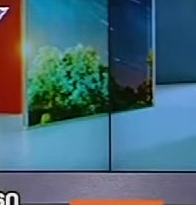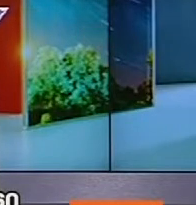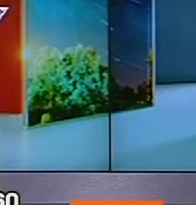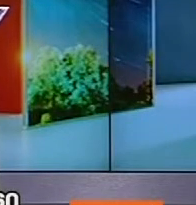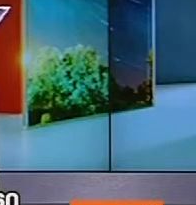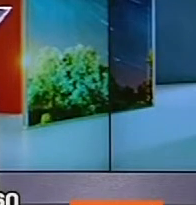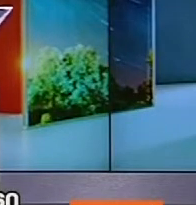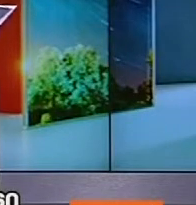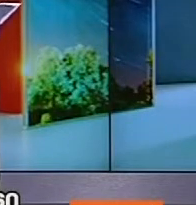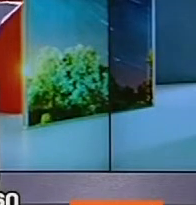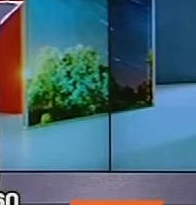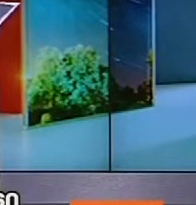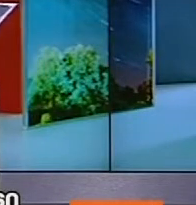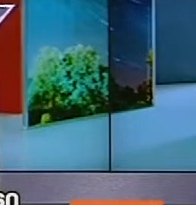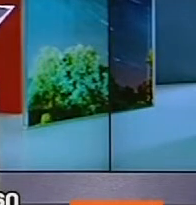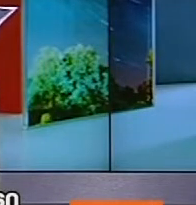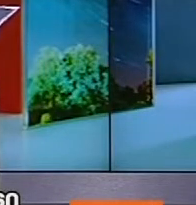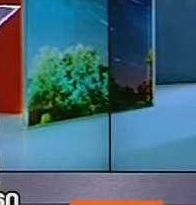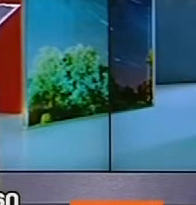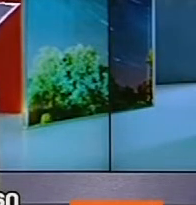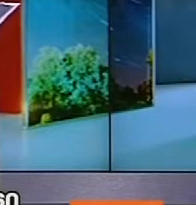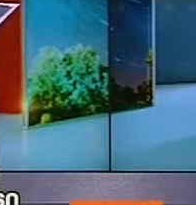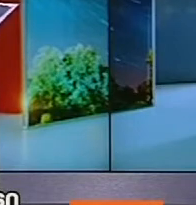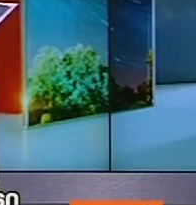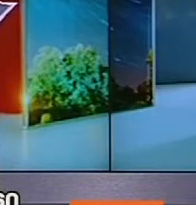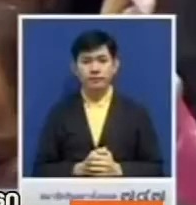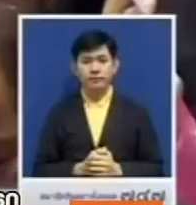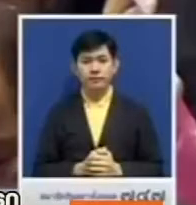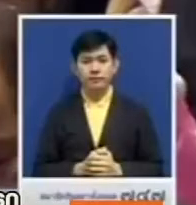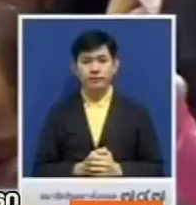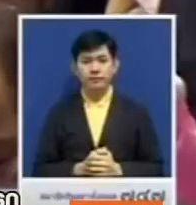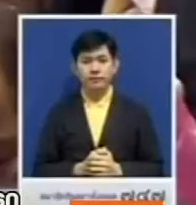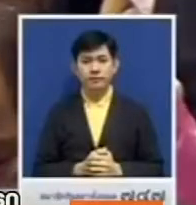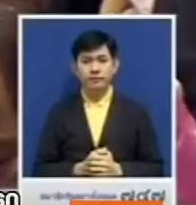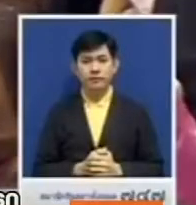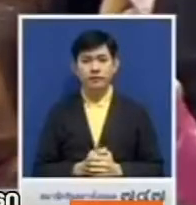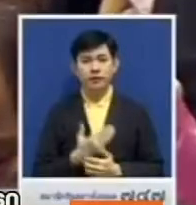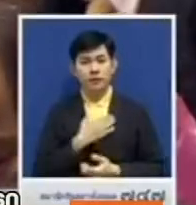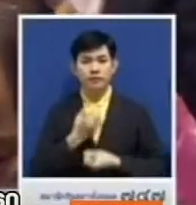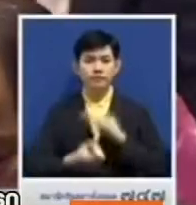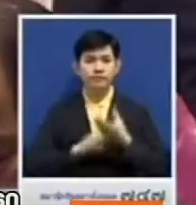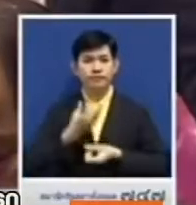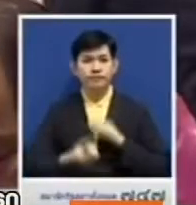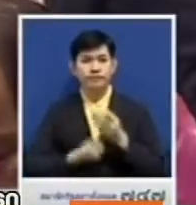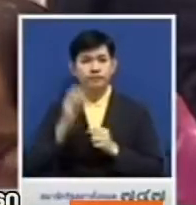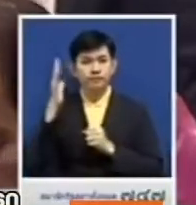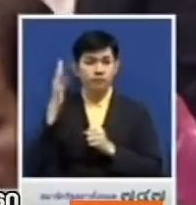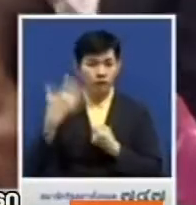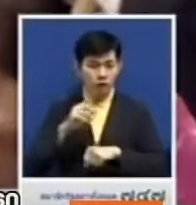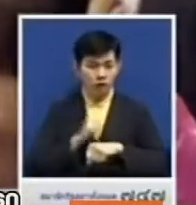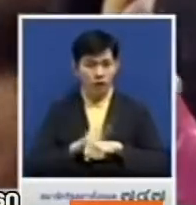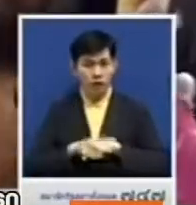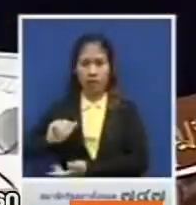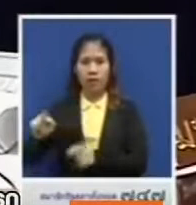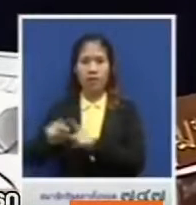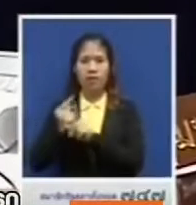องเป็นยังไงบ้างคะการแบ่งการทำหน้าที่ทั้งสองฝ่ายวันนี ้คือถ้าดูโดยรวมนะครับคุณปัญญนุชถ้าไม่มองเอาว่